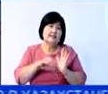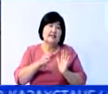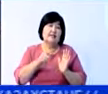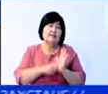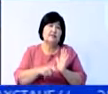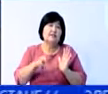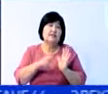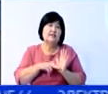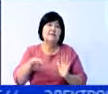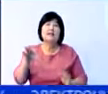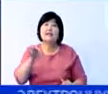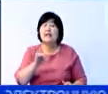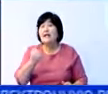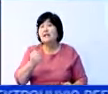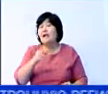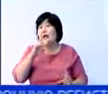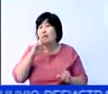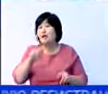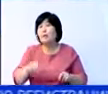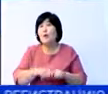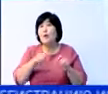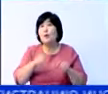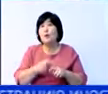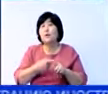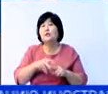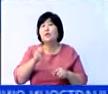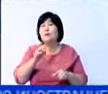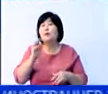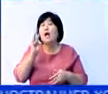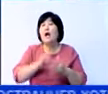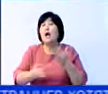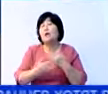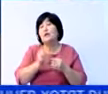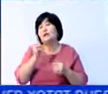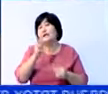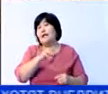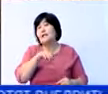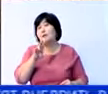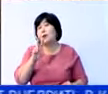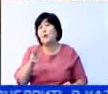78 тинов за допущенные нарушения монополист оштрафован на 13 миллионов тенге